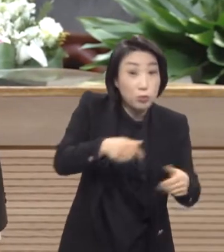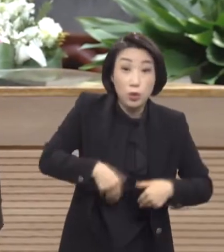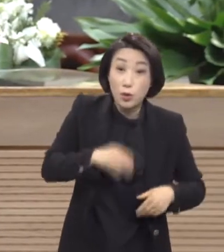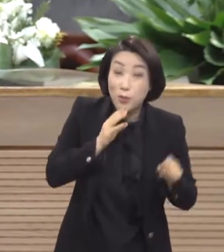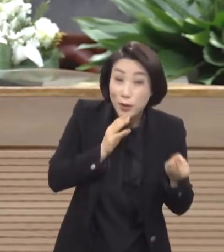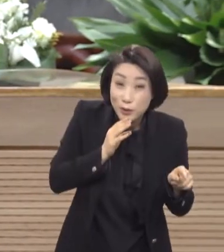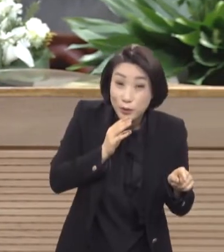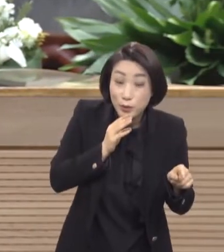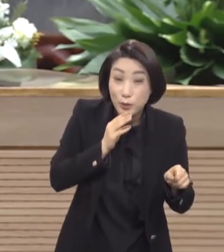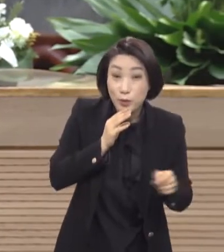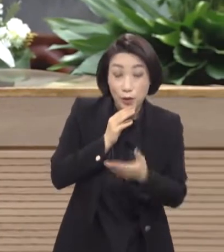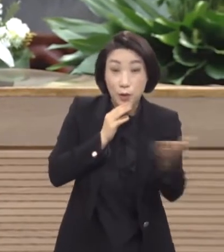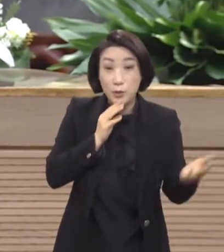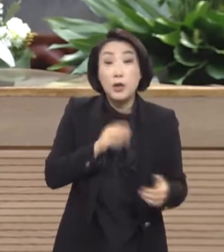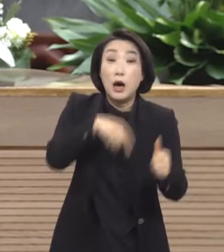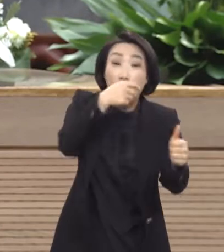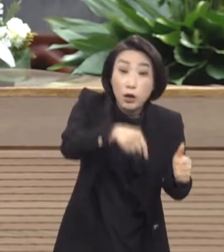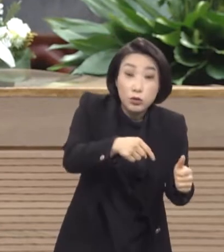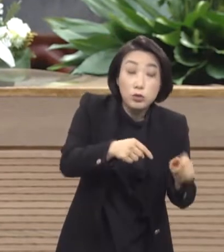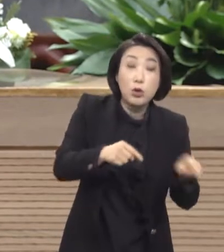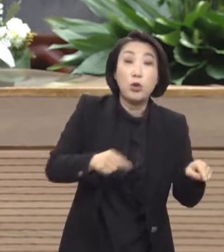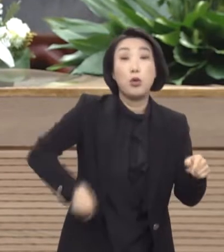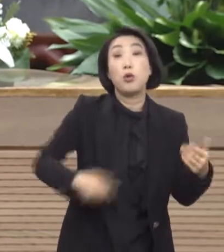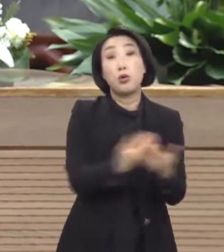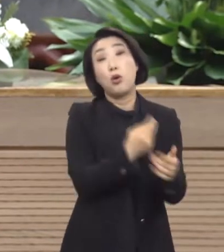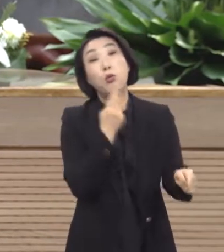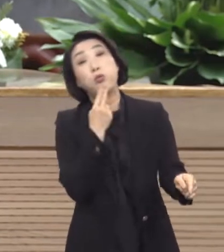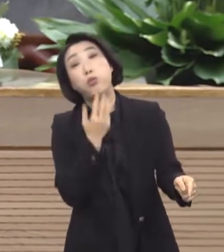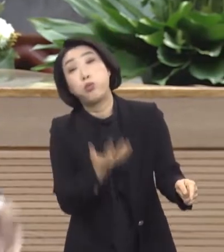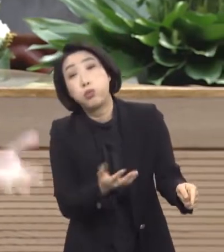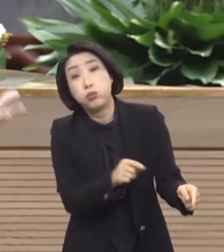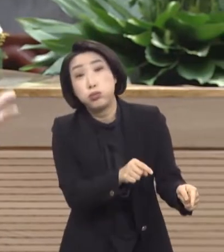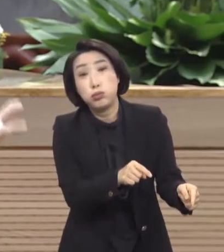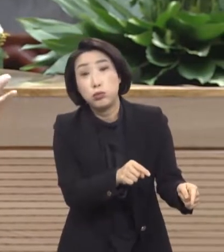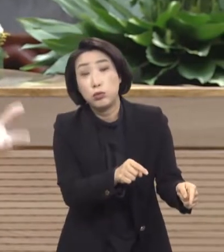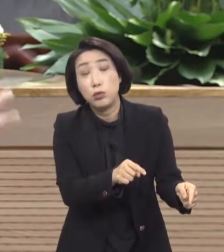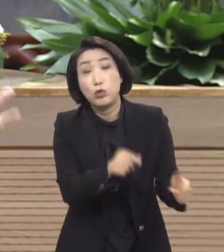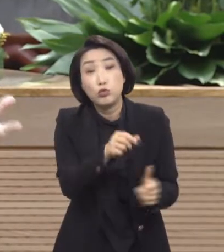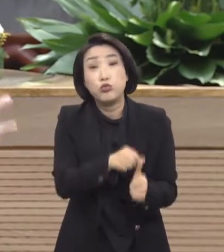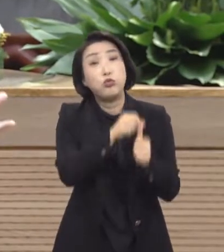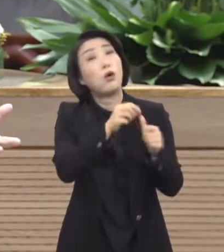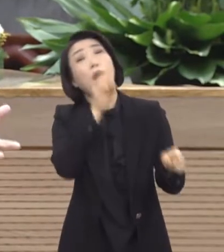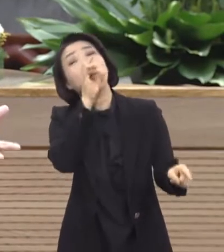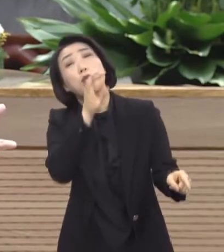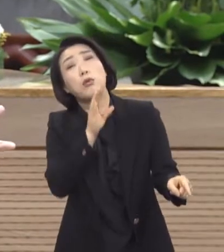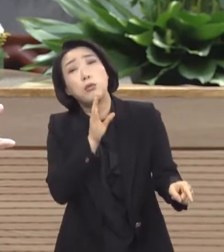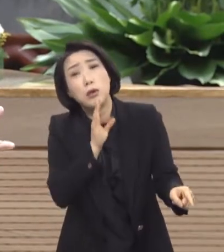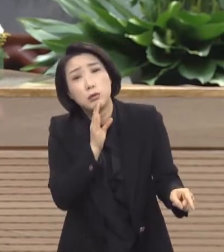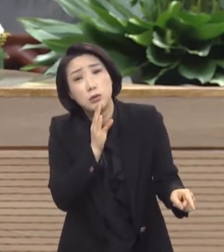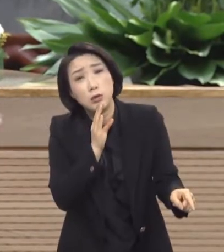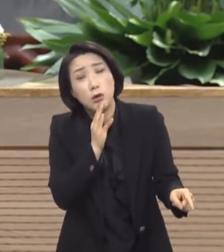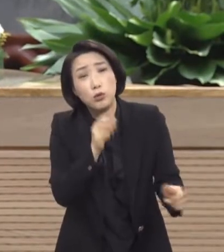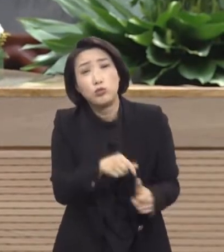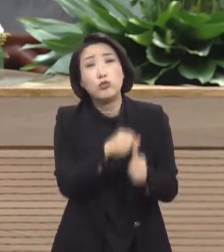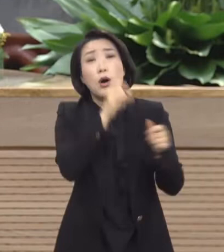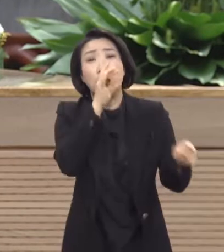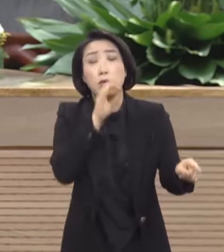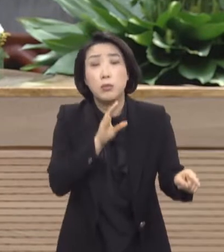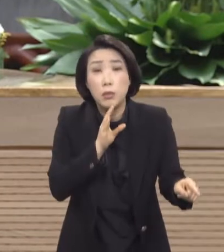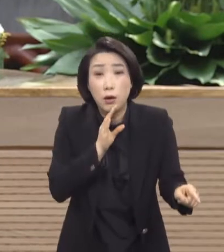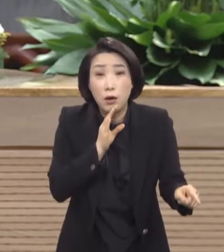되잖아요. 일러주는데 회개를 안 하니 구원이 돼야지. 구원.